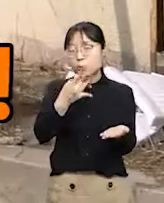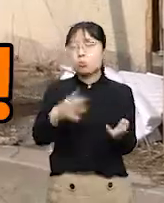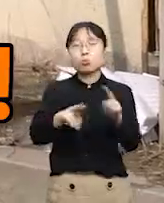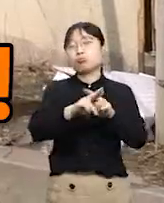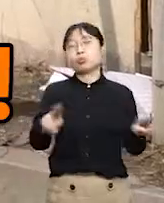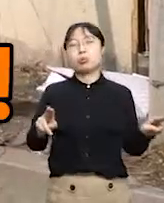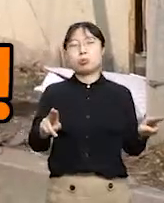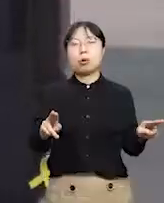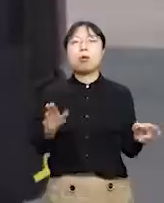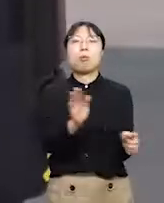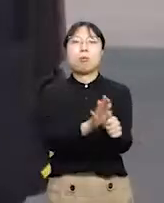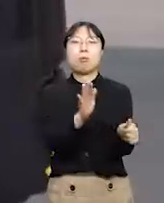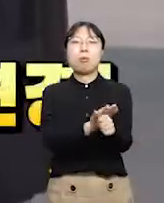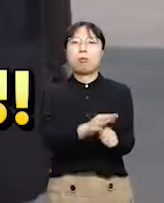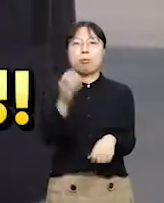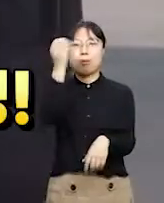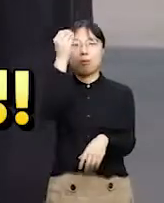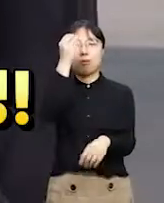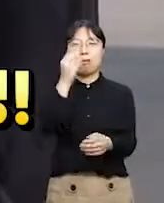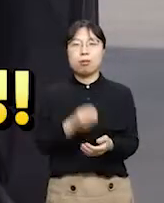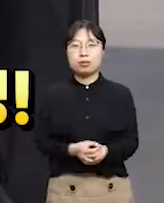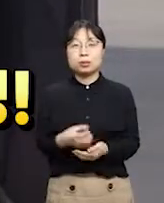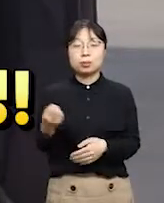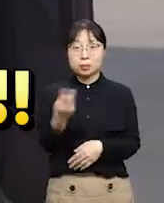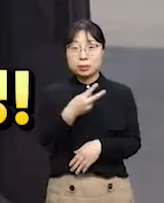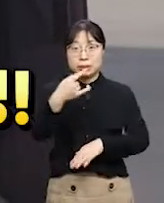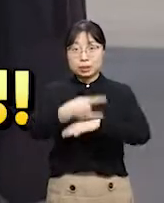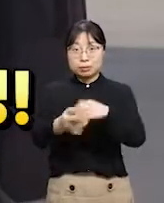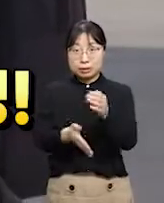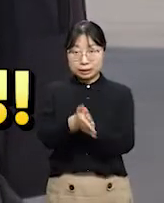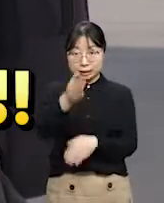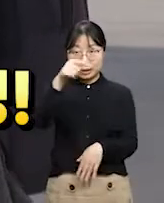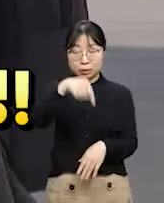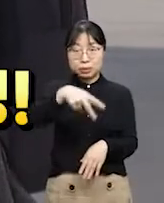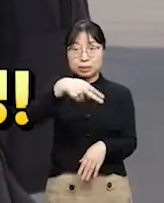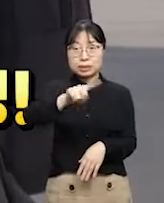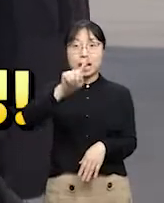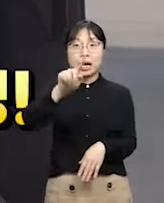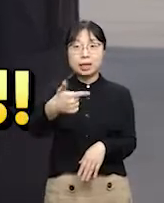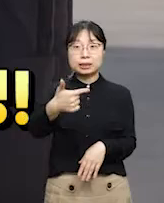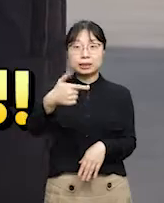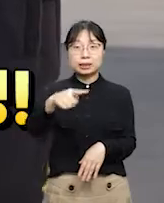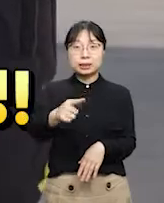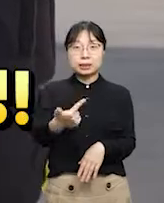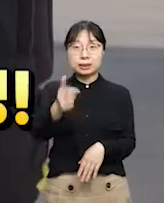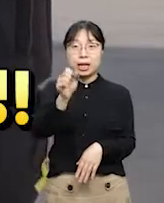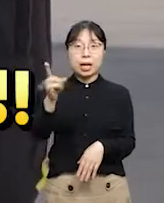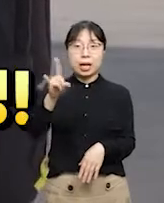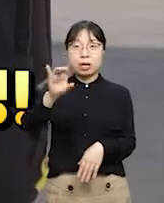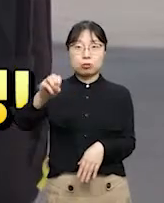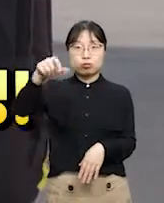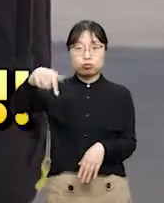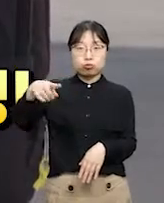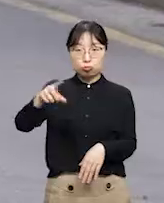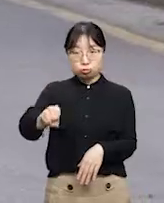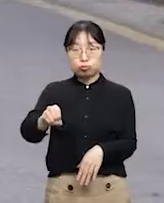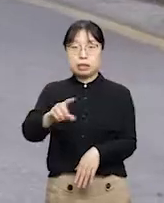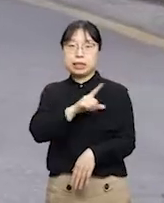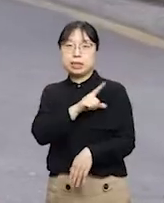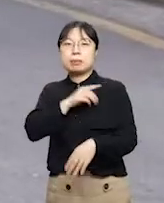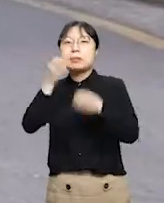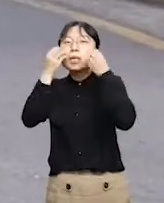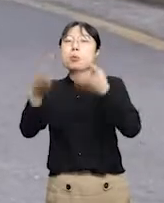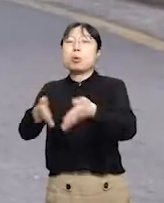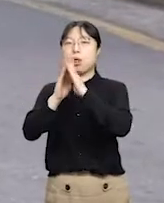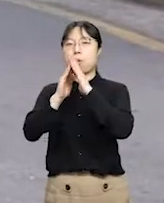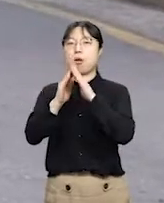나서 여기에 사근천 주정소의 이름을 사근행궁이라고 이름을 지어주신 거예요. 아.